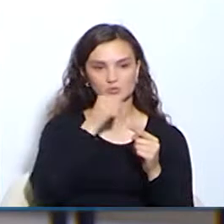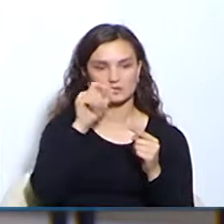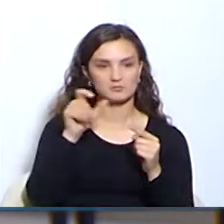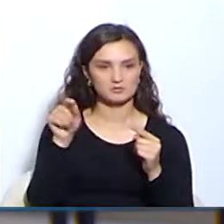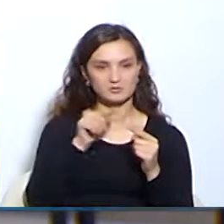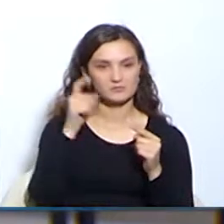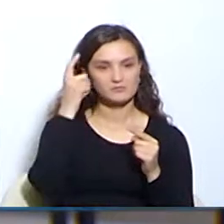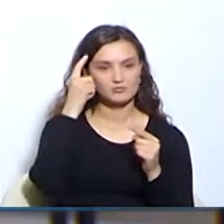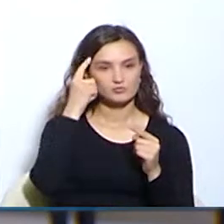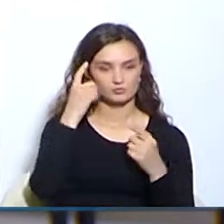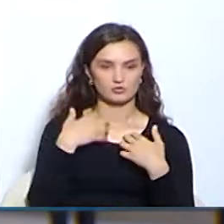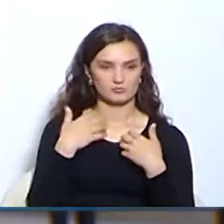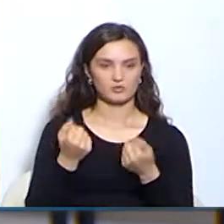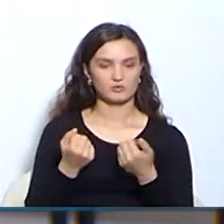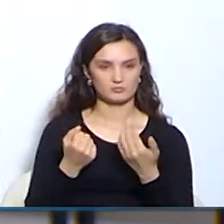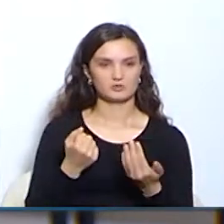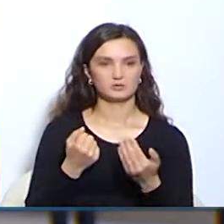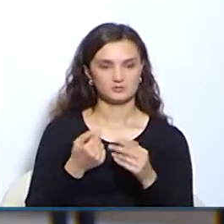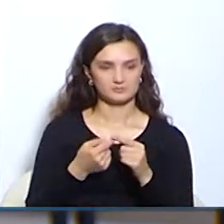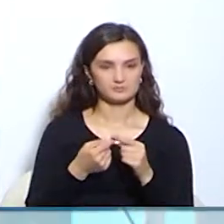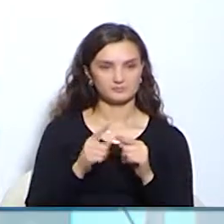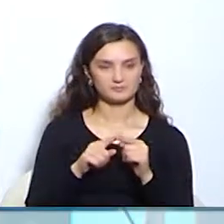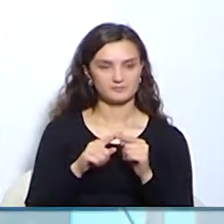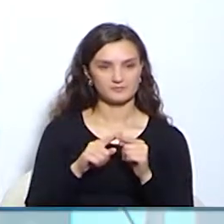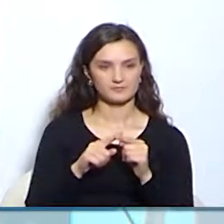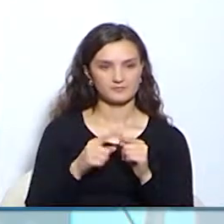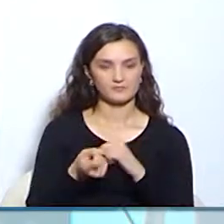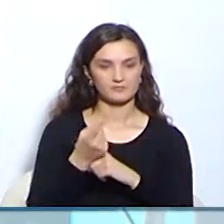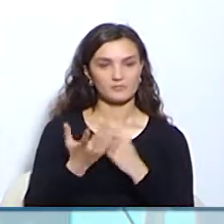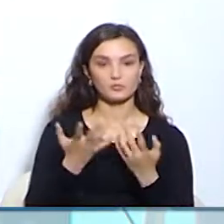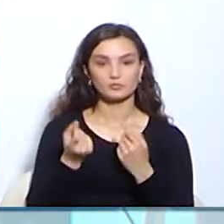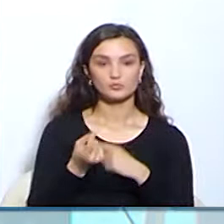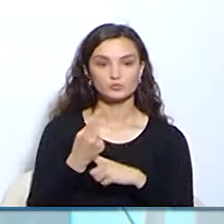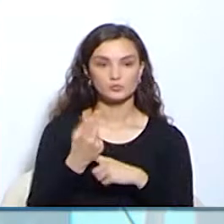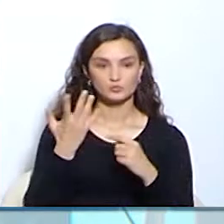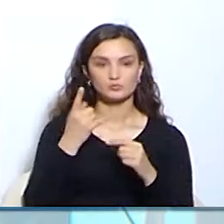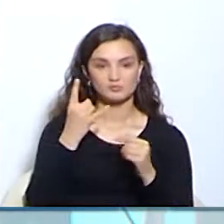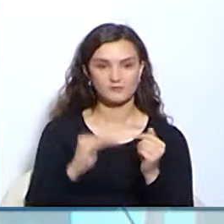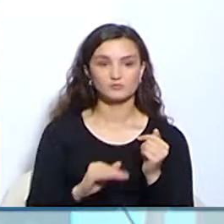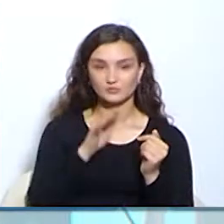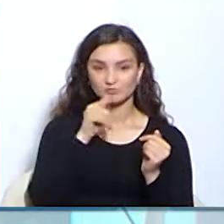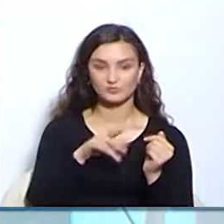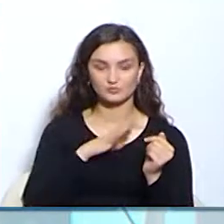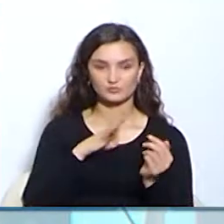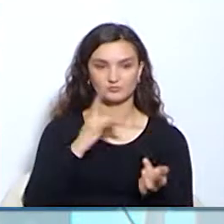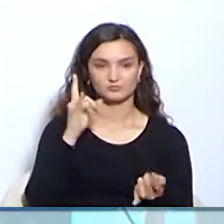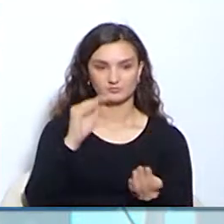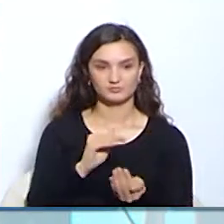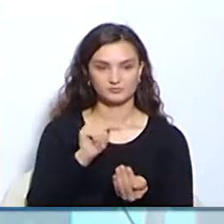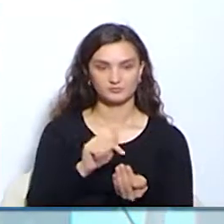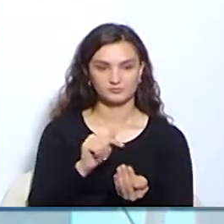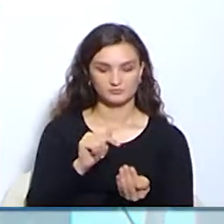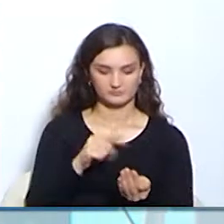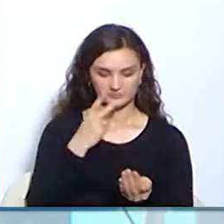ადამიანის მენტალური ჯანმრთელობის, როგორც ასეთი, ხო? ანუ აღმოჩნდა, რომ თურმე ჯერ კიდევ ჩვილობის ასაკში ეყრება საფუძველი, თუ